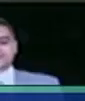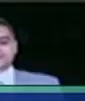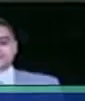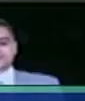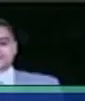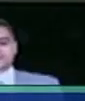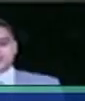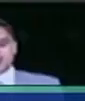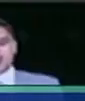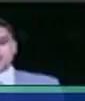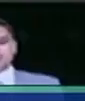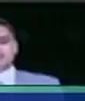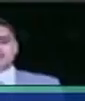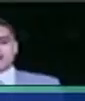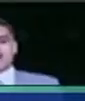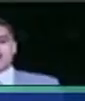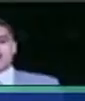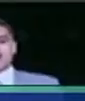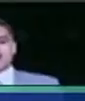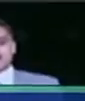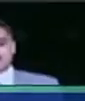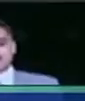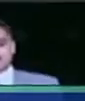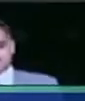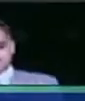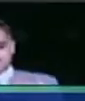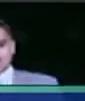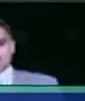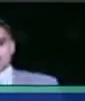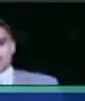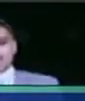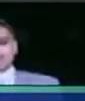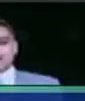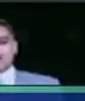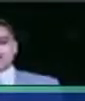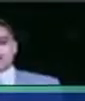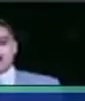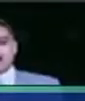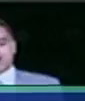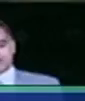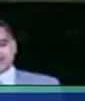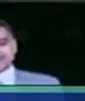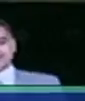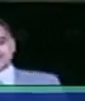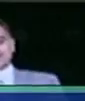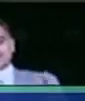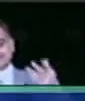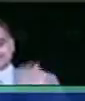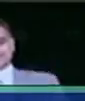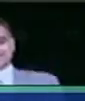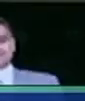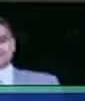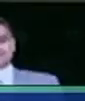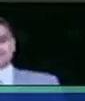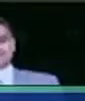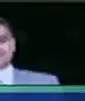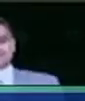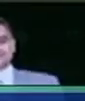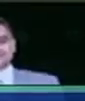يلا بسم الله الرحمن الرحيم. يلا بسم الله الرحمن الرحيم.